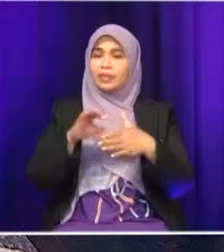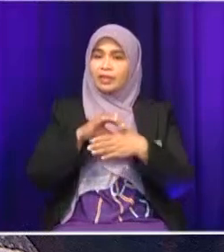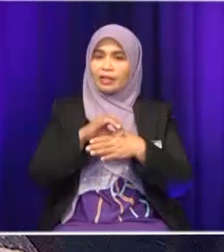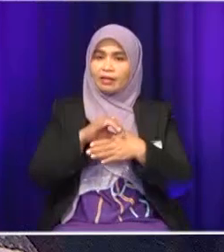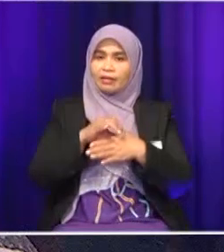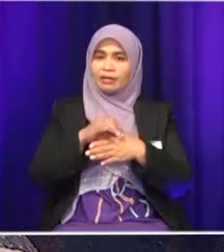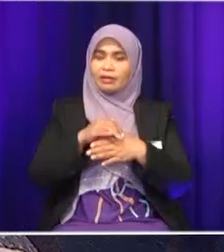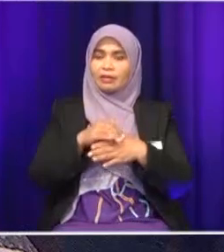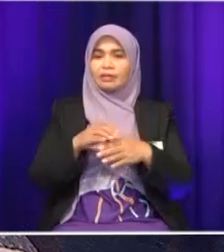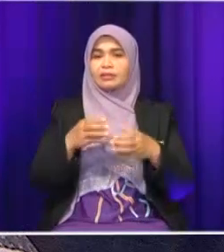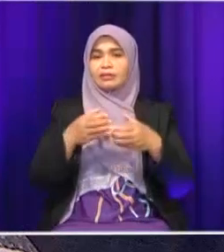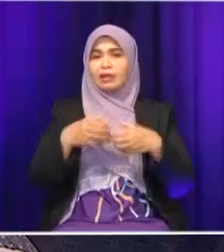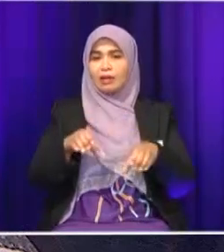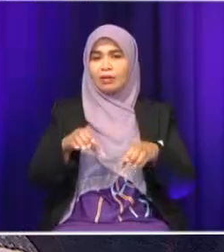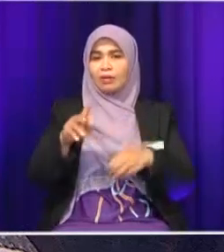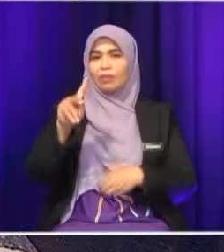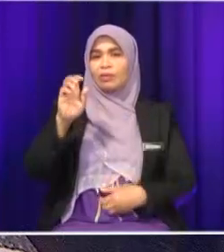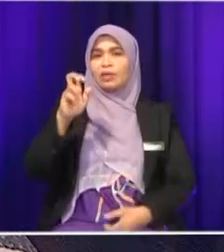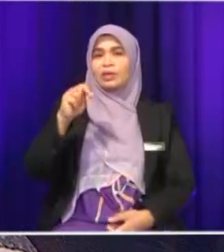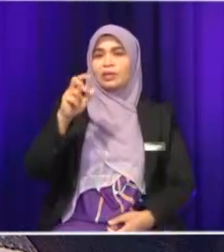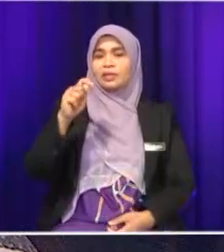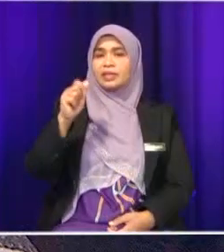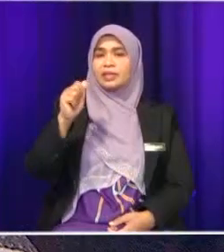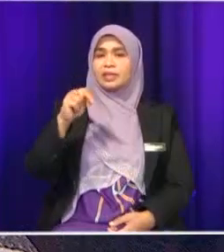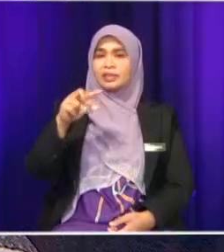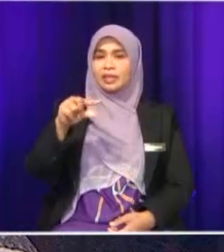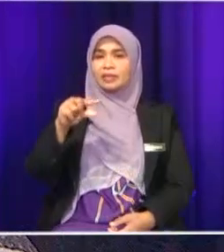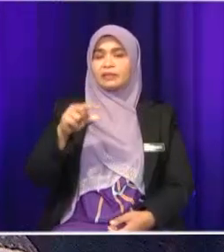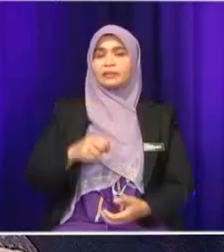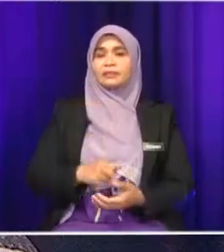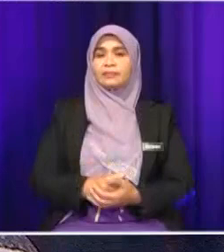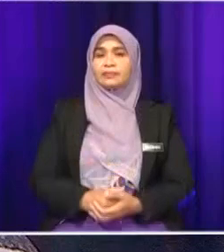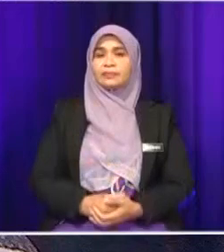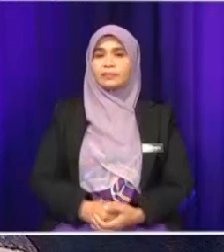jadi yang ini biasanya untuk mengeraskan makanan